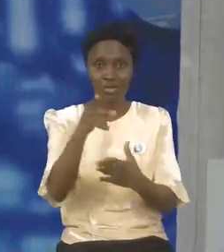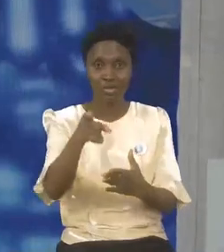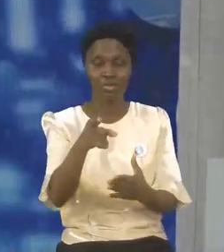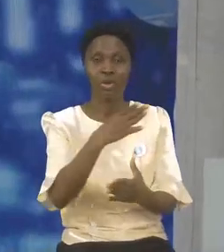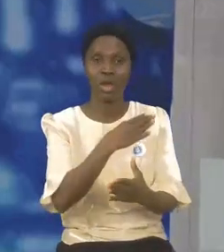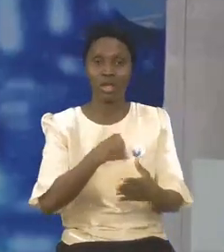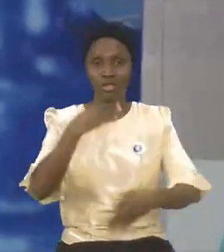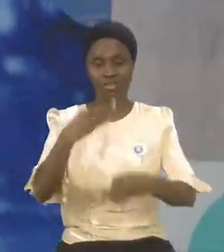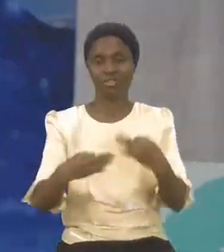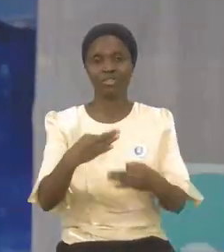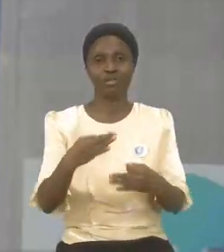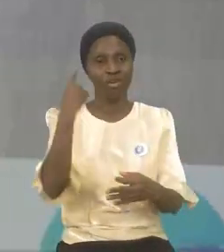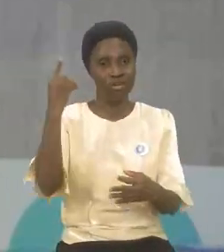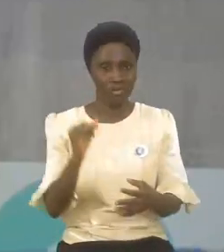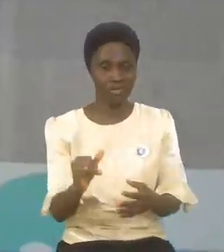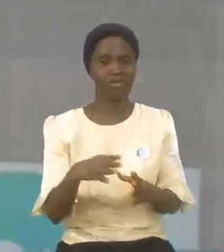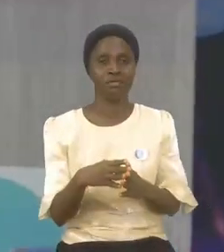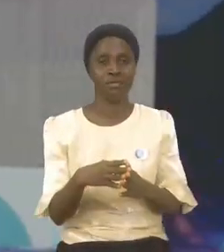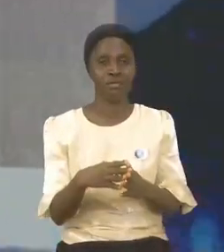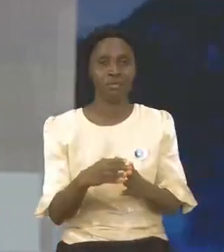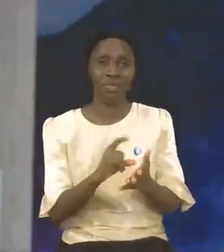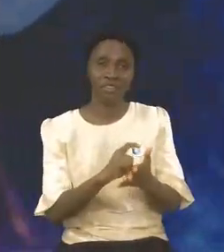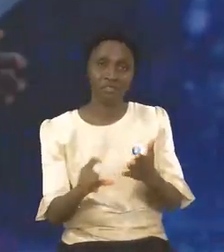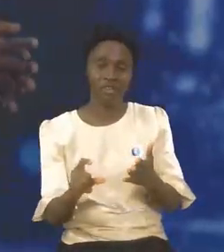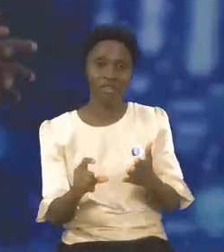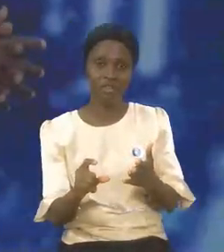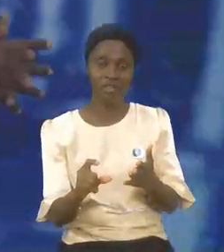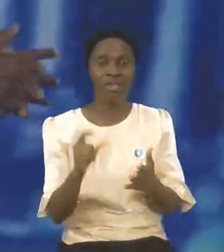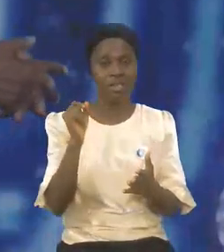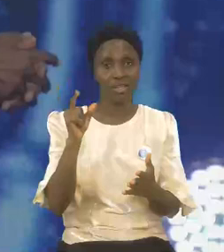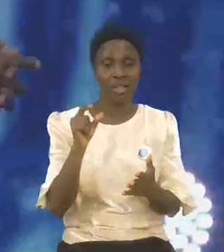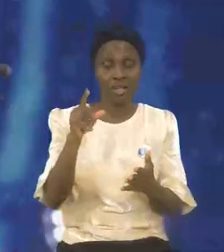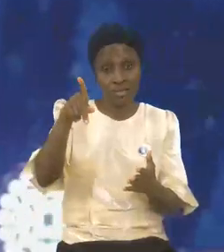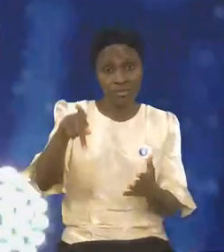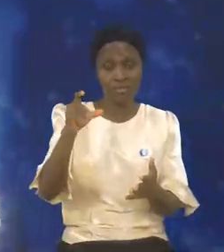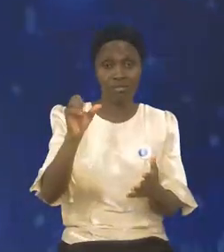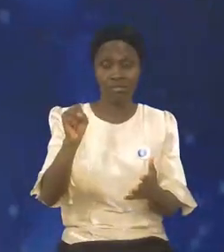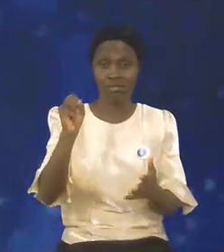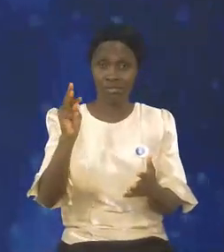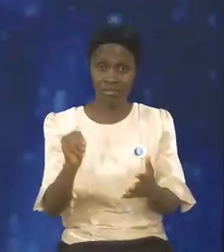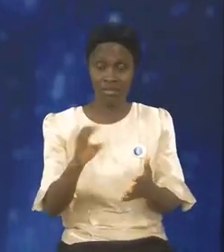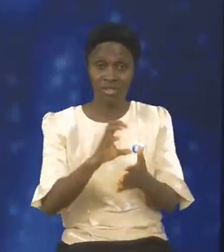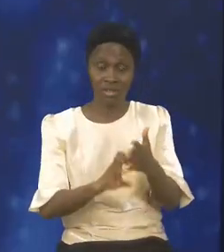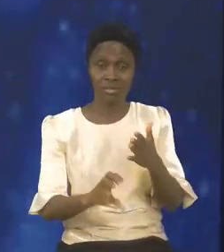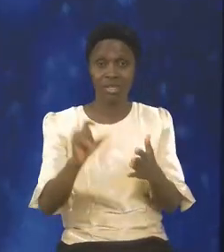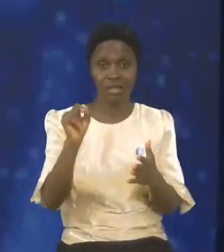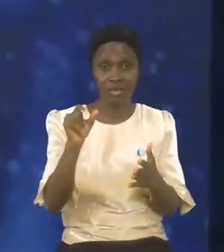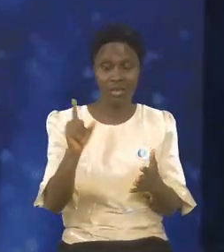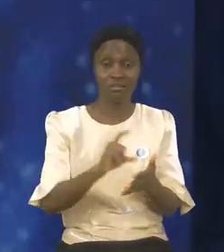celui qui se tient entre toi et le jugement pour toujours. Voyons,